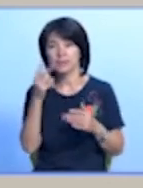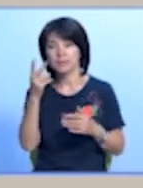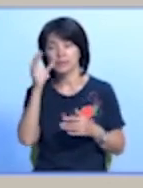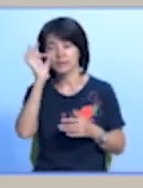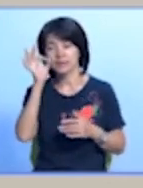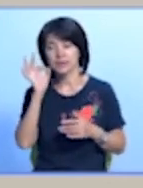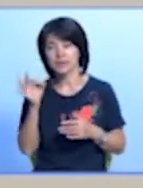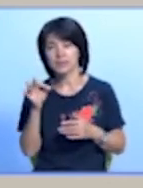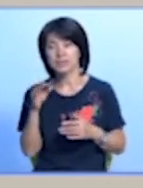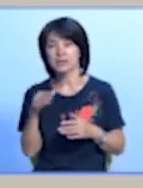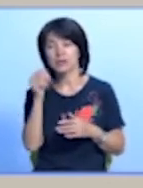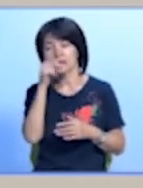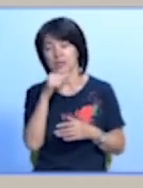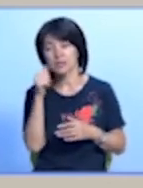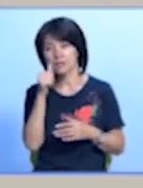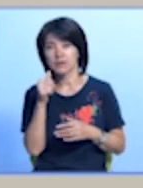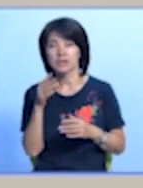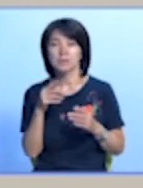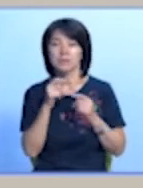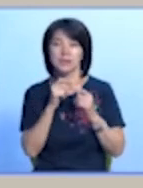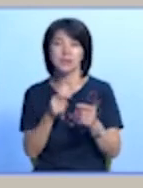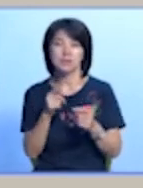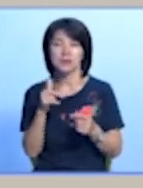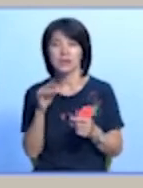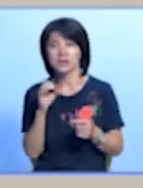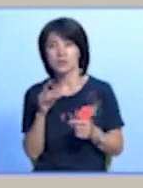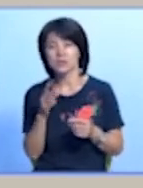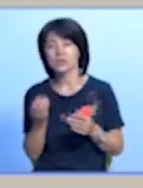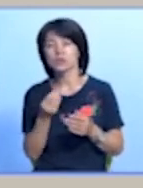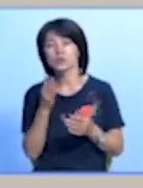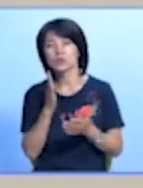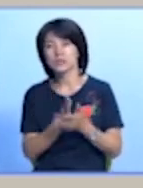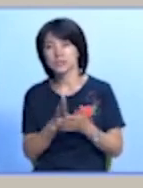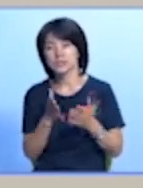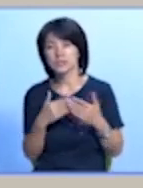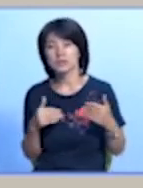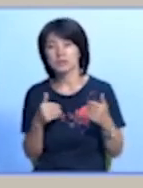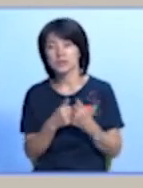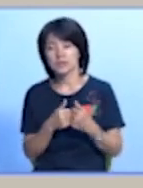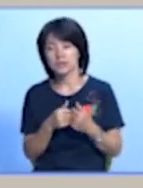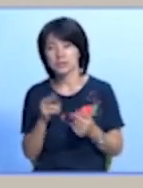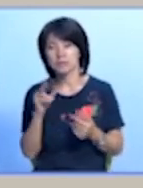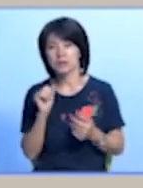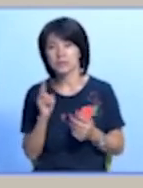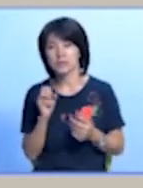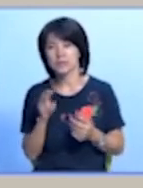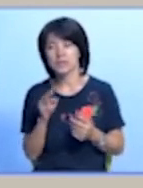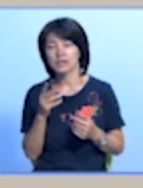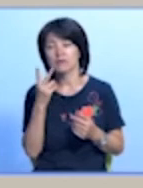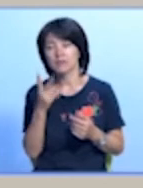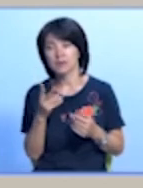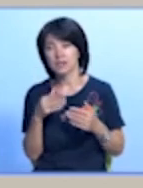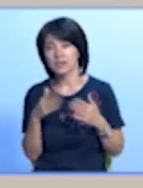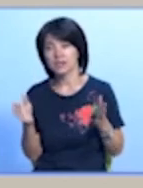премия государства. И второй вариант, это мы предлагаем семейный пакет. То есть чтобы были открыты 2 депозита,